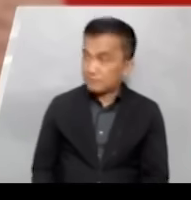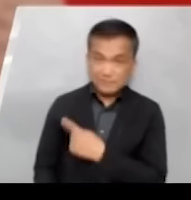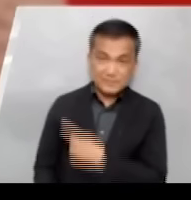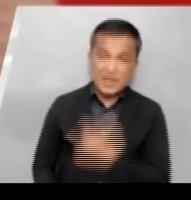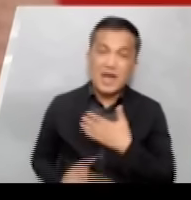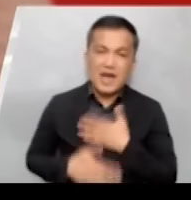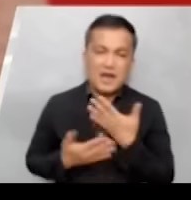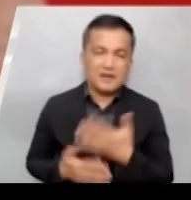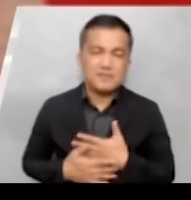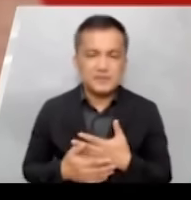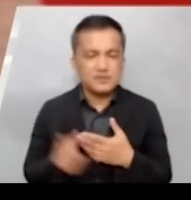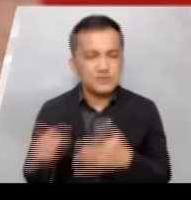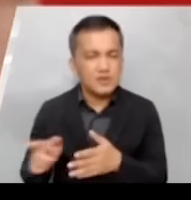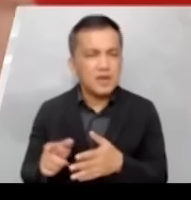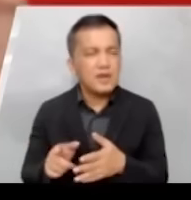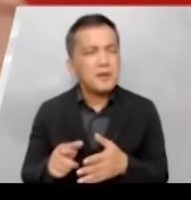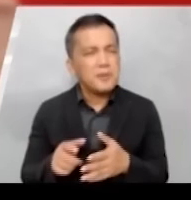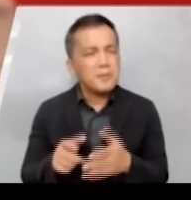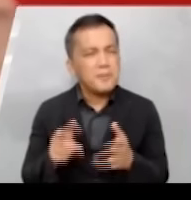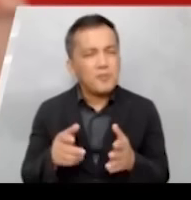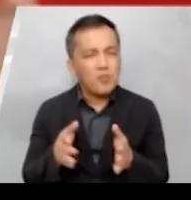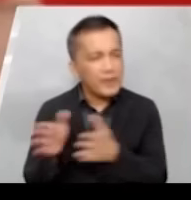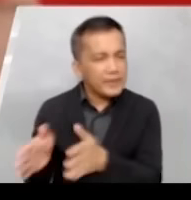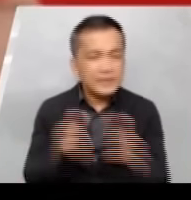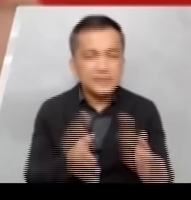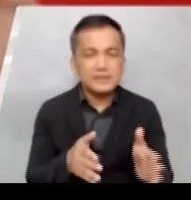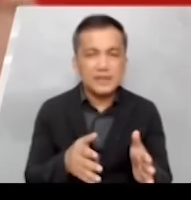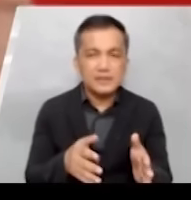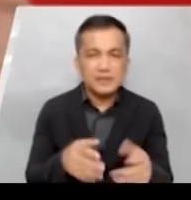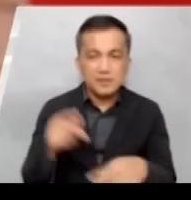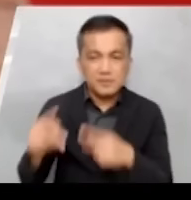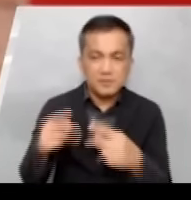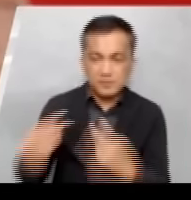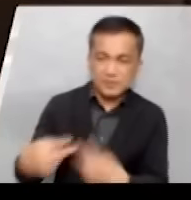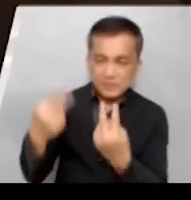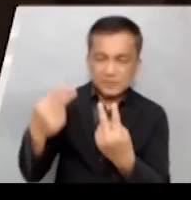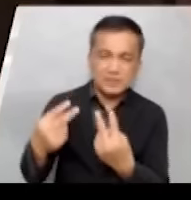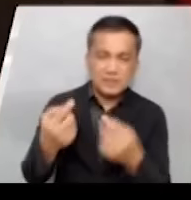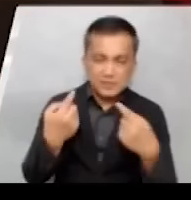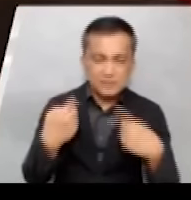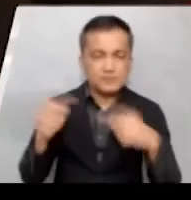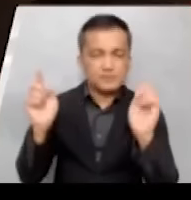na nakikita ng mga tao na natutupad yung mga pangarap ng mga kabataan.